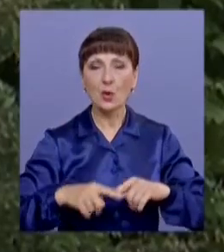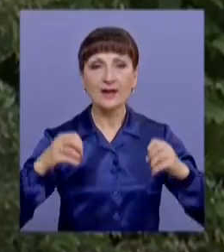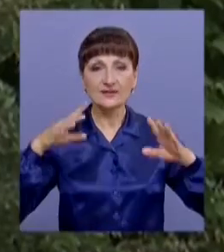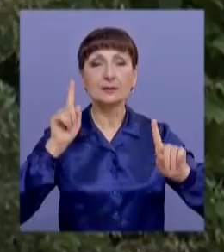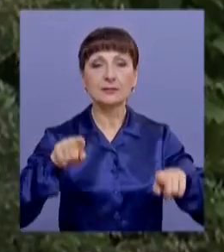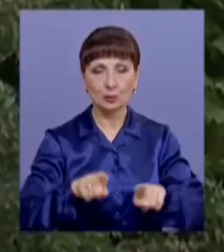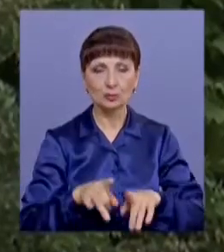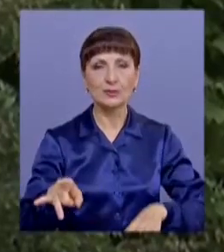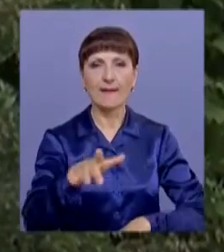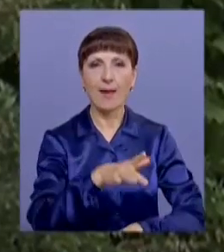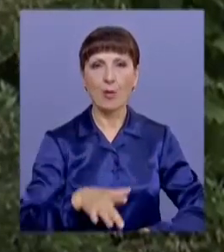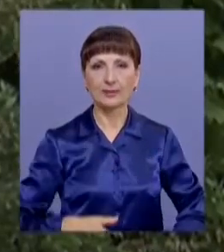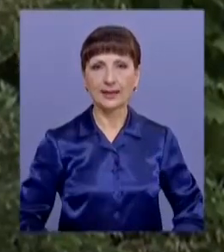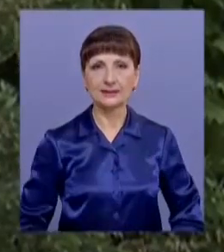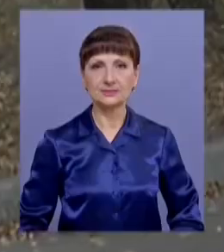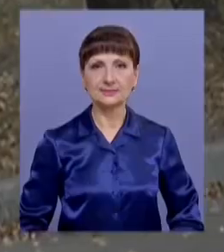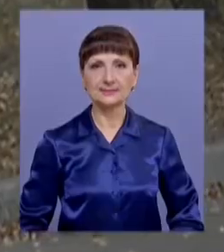и эти районы.